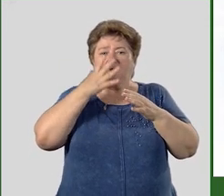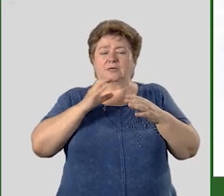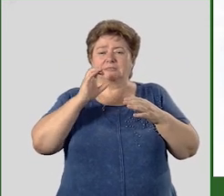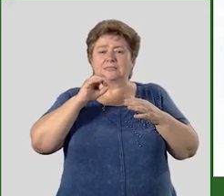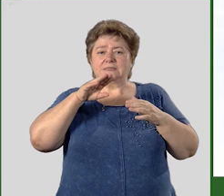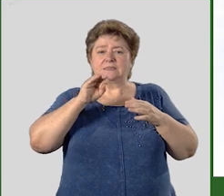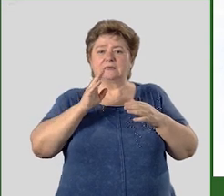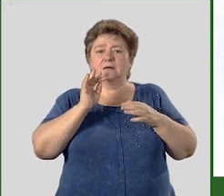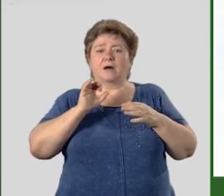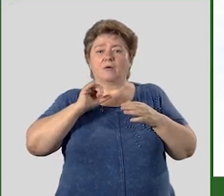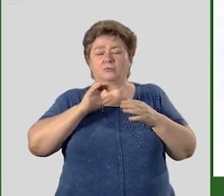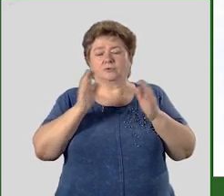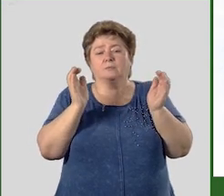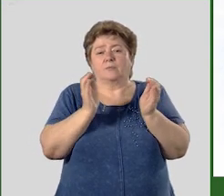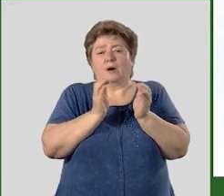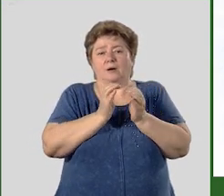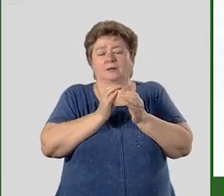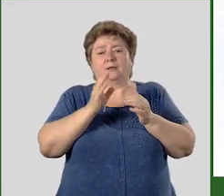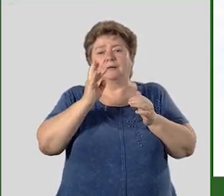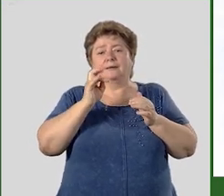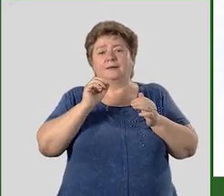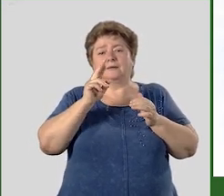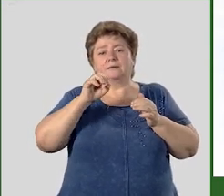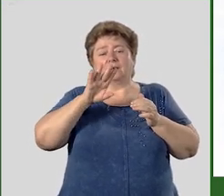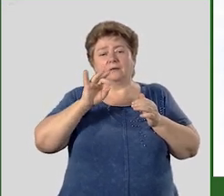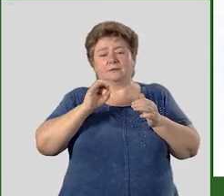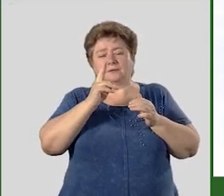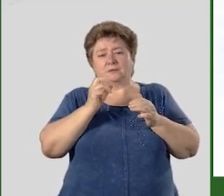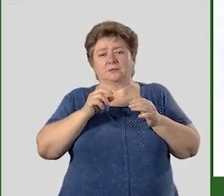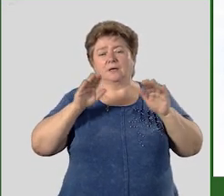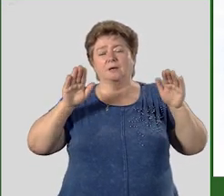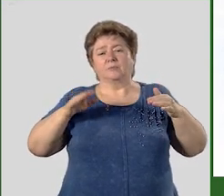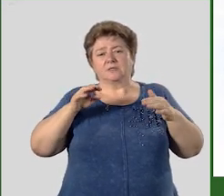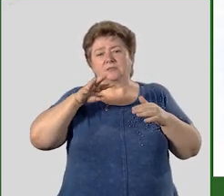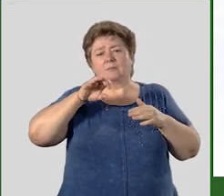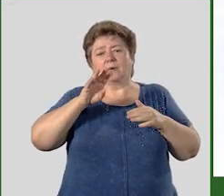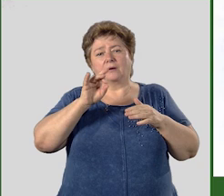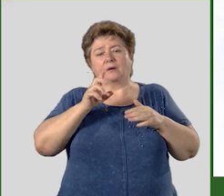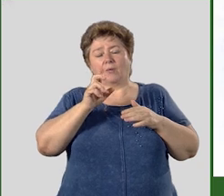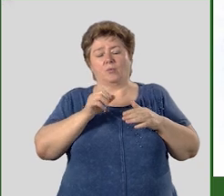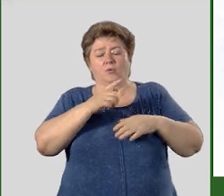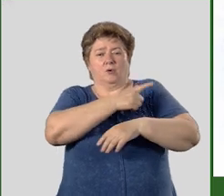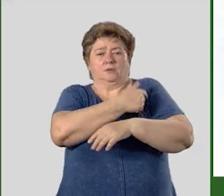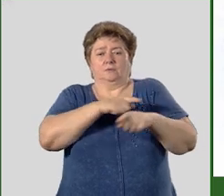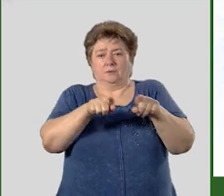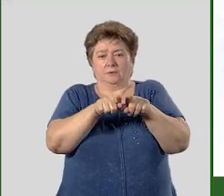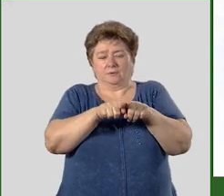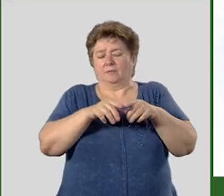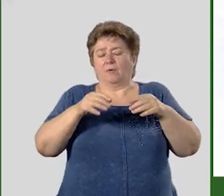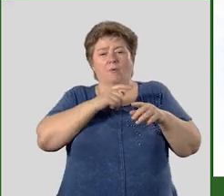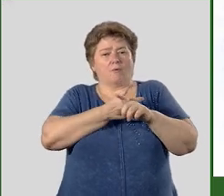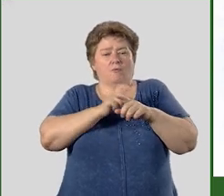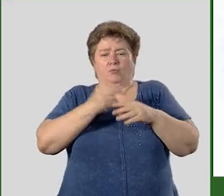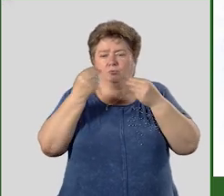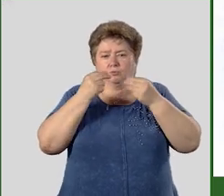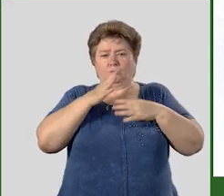страус. И самая маленькая – нектарница. Птица-марабу – санитар, очень